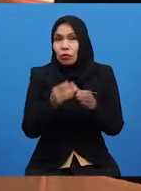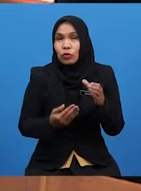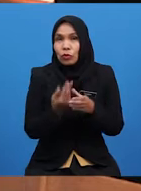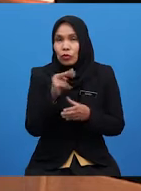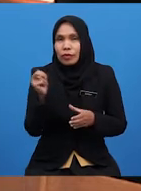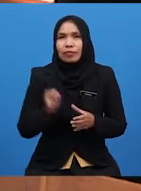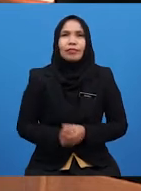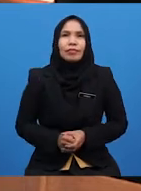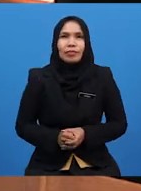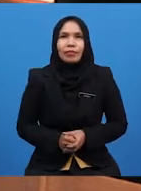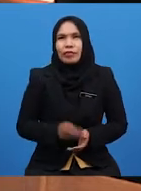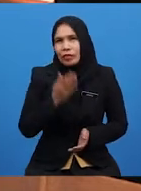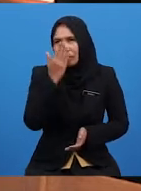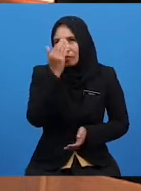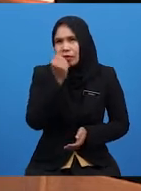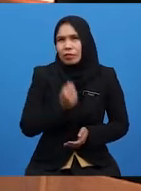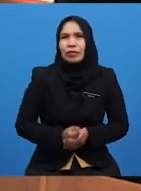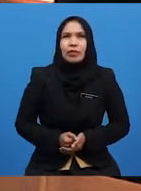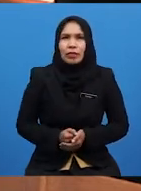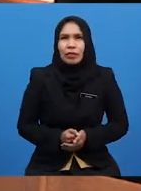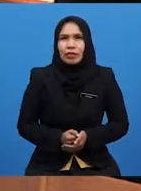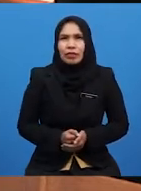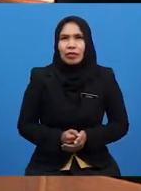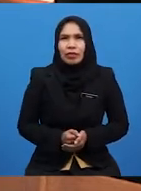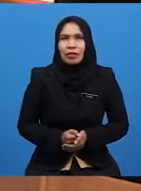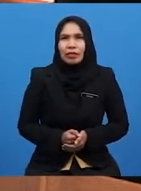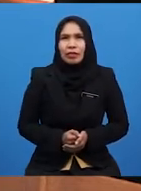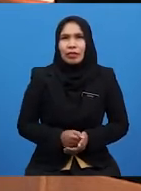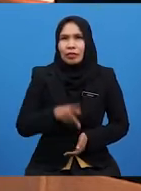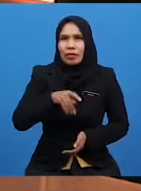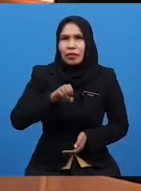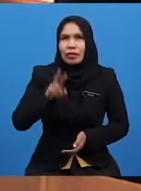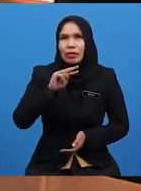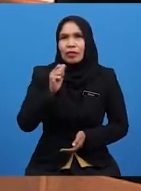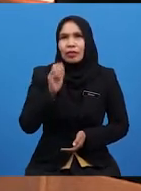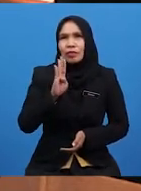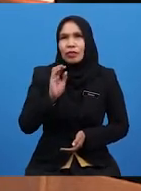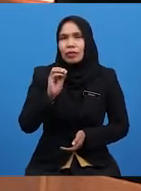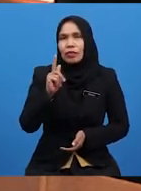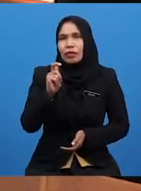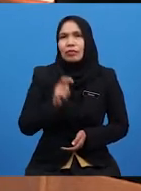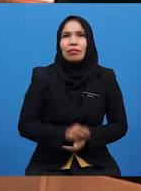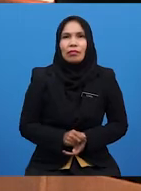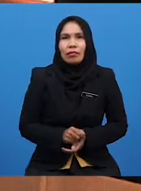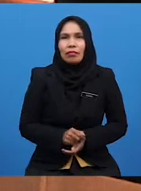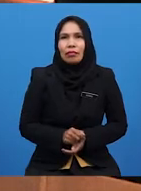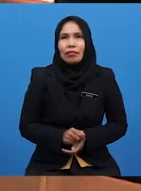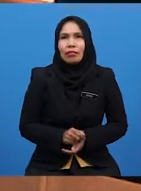agaknya Mengapa perabot aksesori dan tumbuh-tumbuhan hiasan ini dipertontonkan